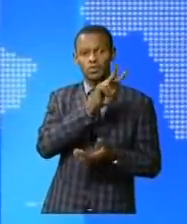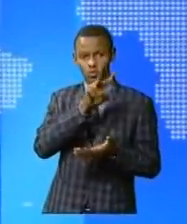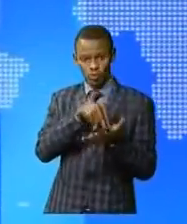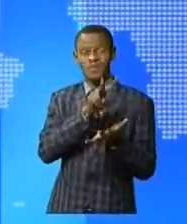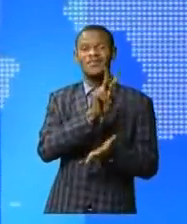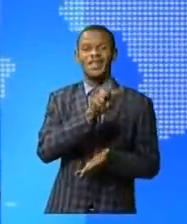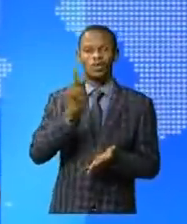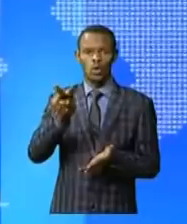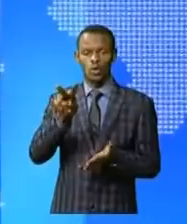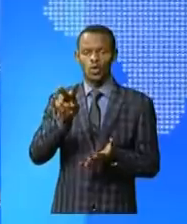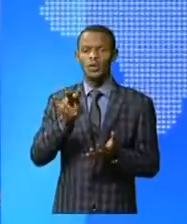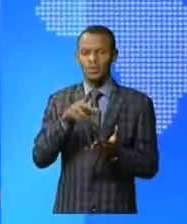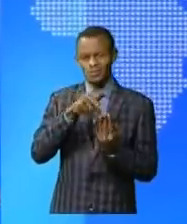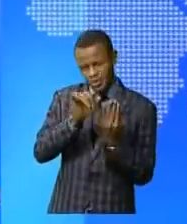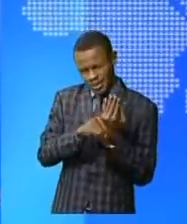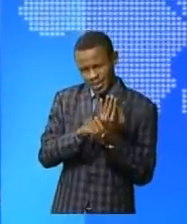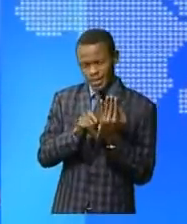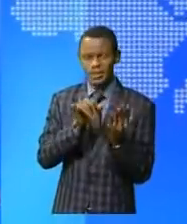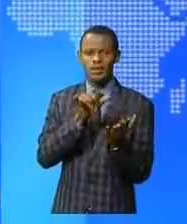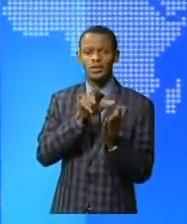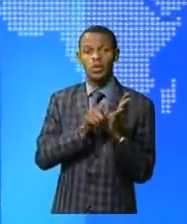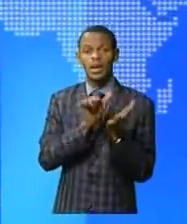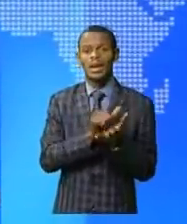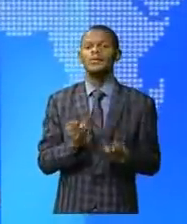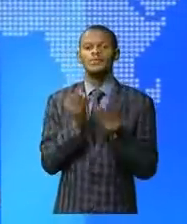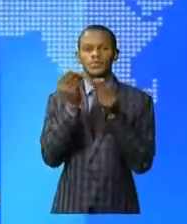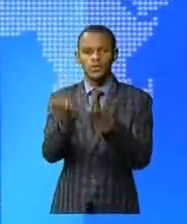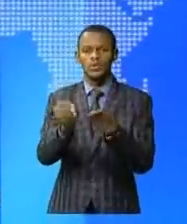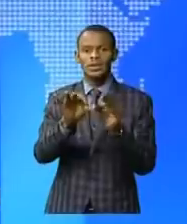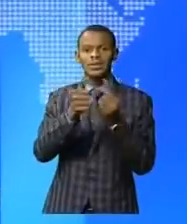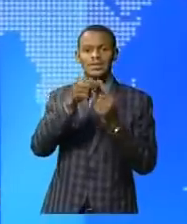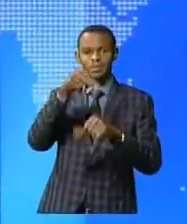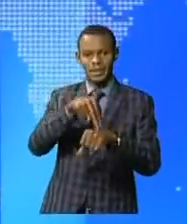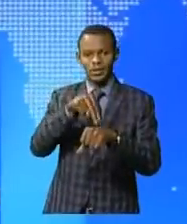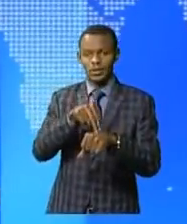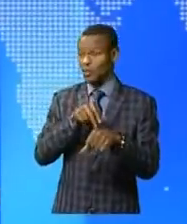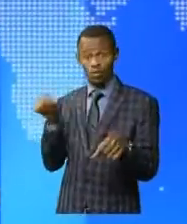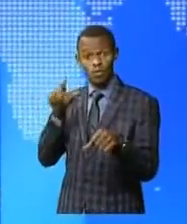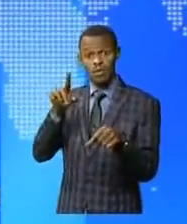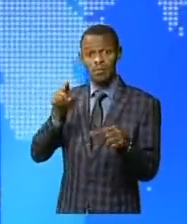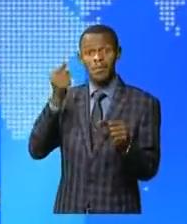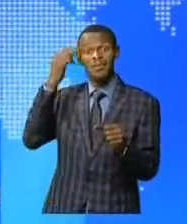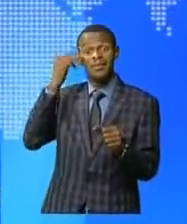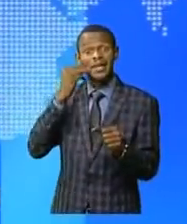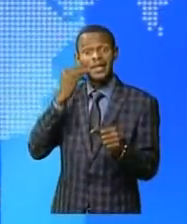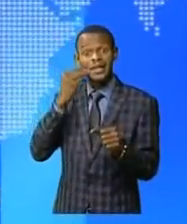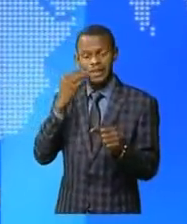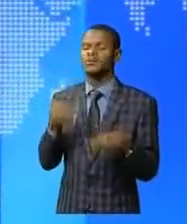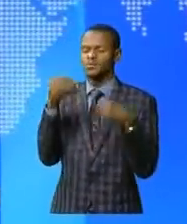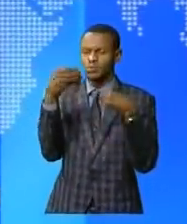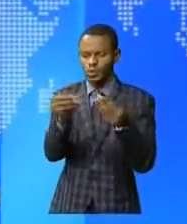à l'Assemblée nationale par le Premier ministre Jean-Michel Samalukonde, qui vient d'ailleurs de s'acquitter de son devoir